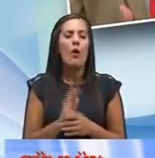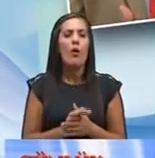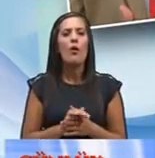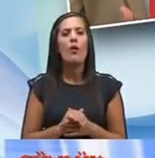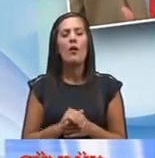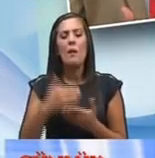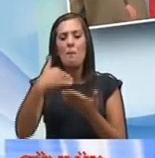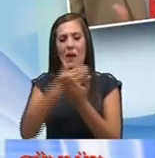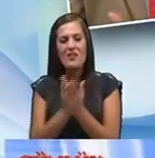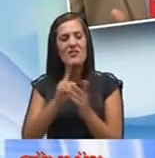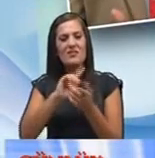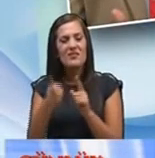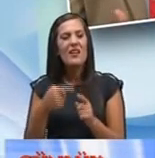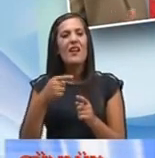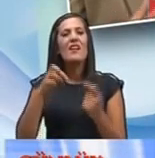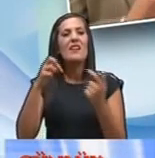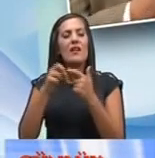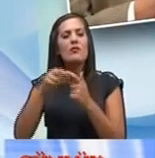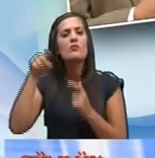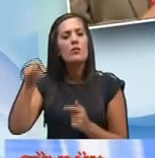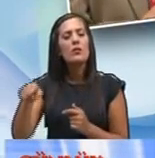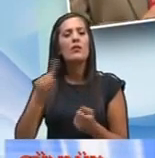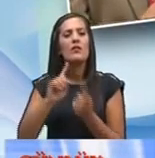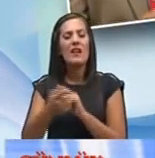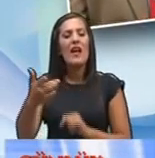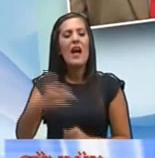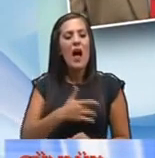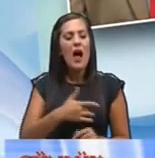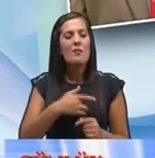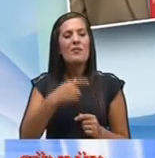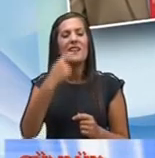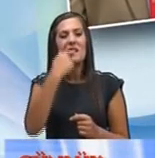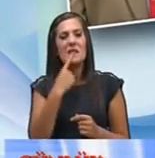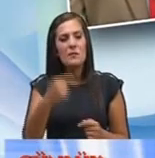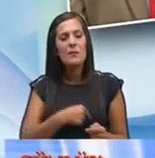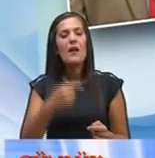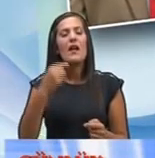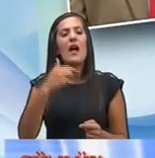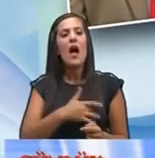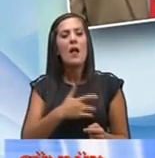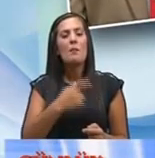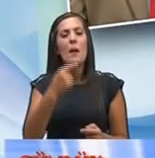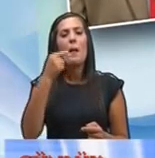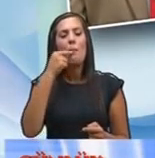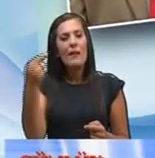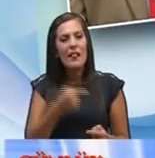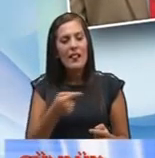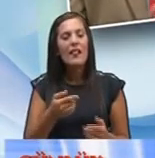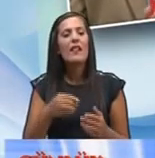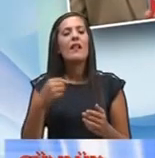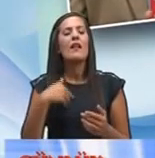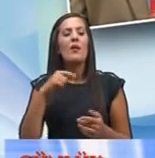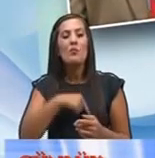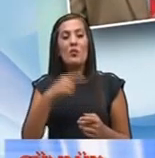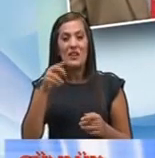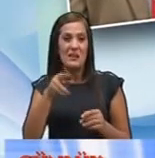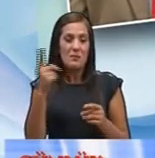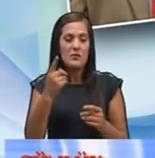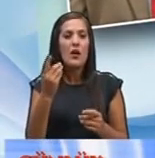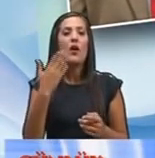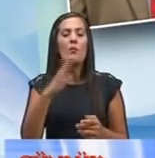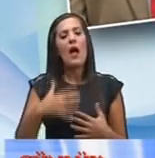metalik parçalar bir nedenle konmuş veya kalp stendi, kalp pili, bu gibi şeyler olmadıkça girmelerinde,